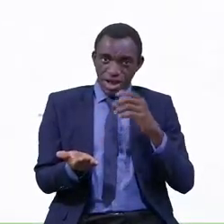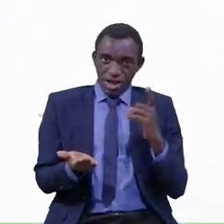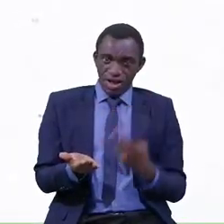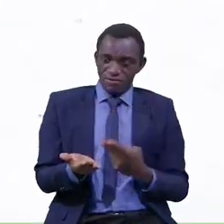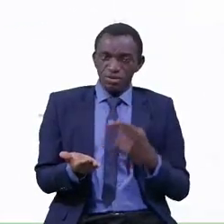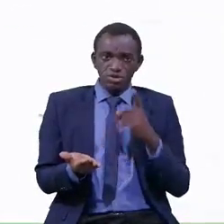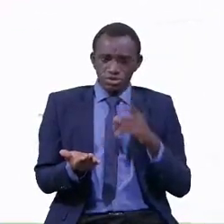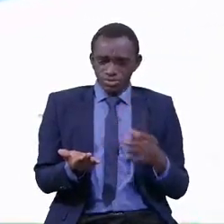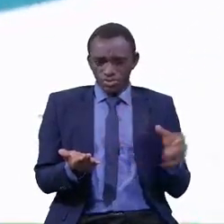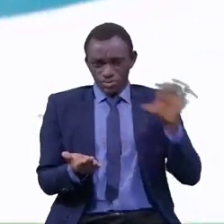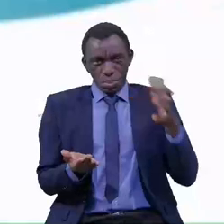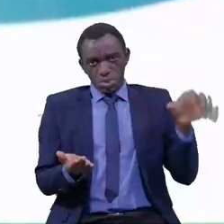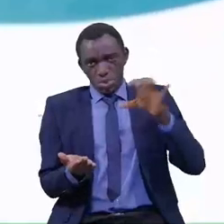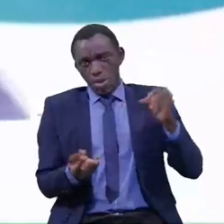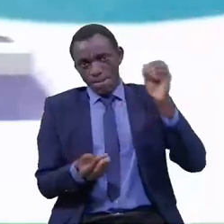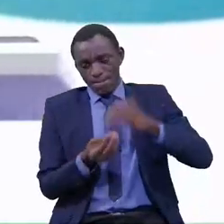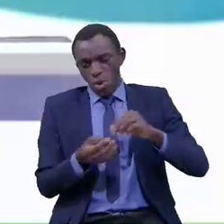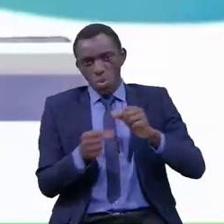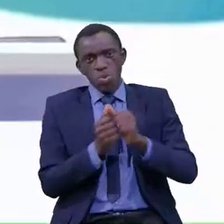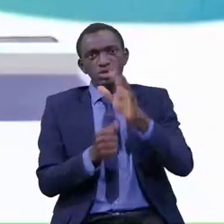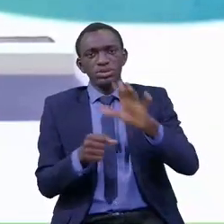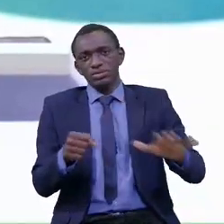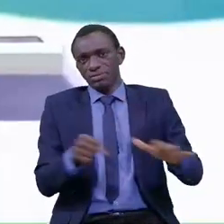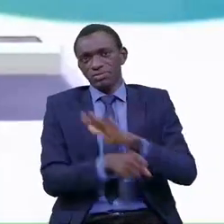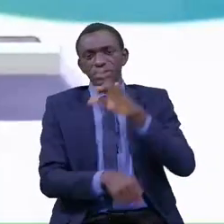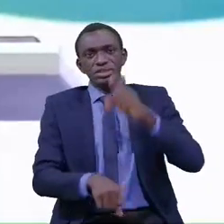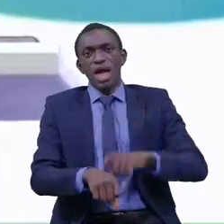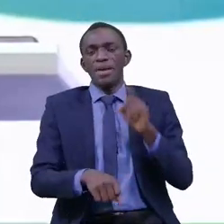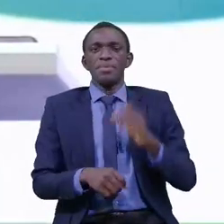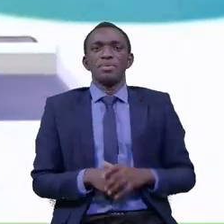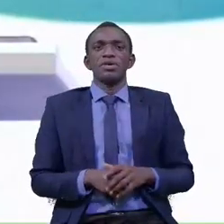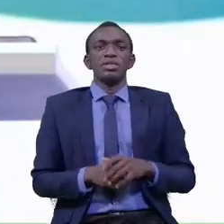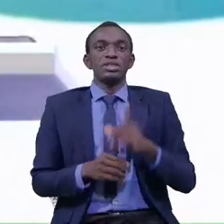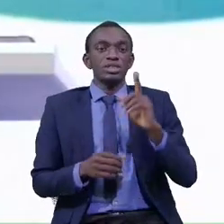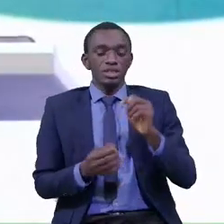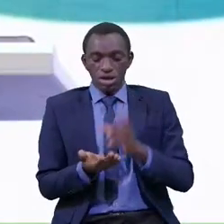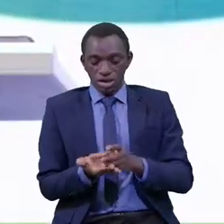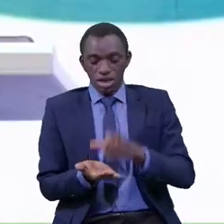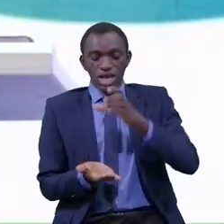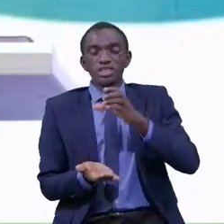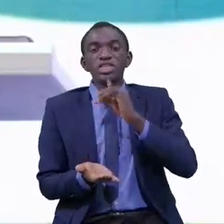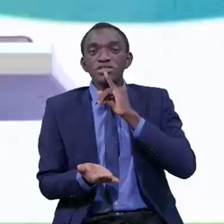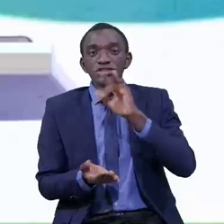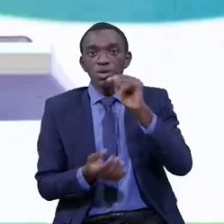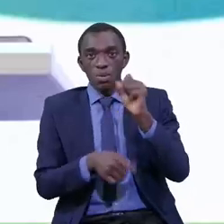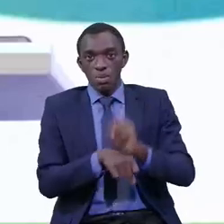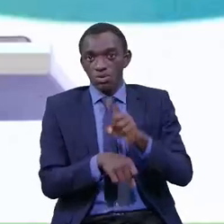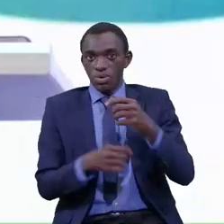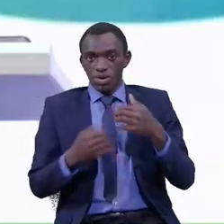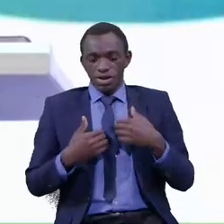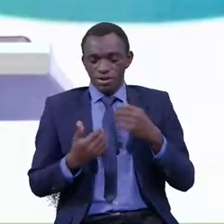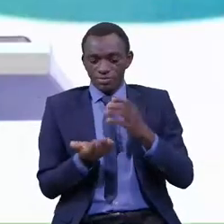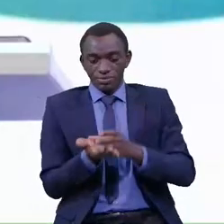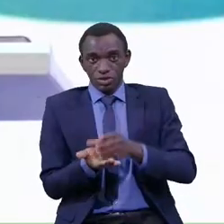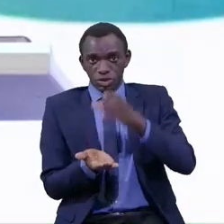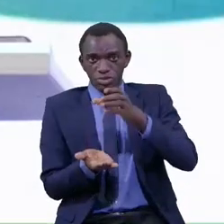Le verre symbolise le devoir que tu as. Et quand tu regardes ça, tu as reçu,